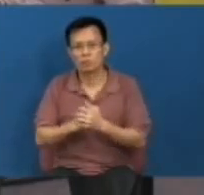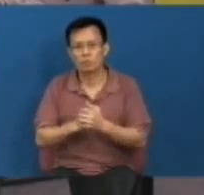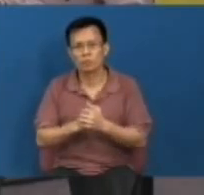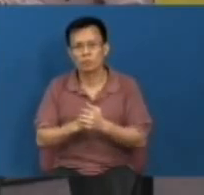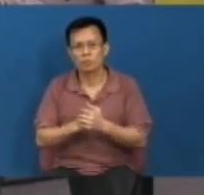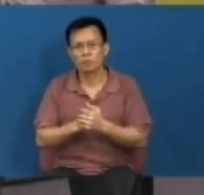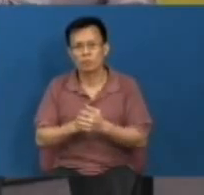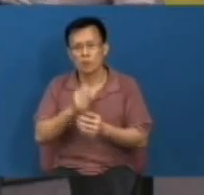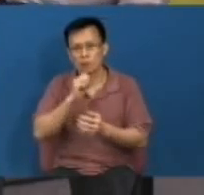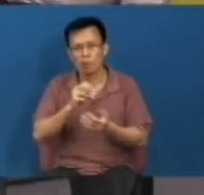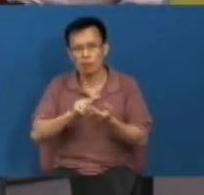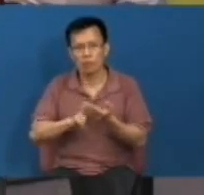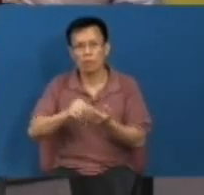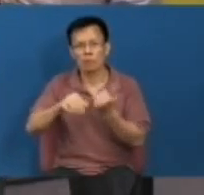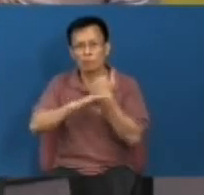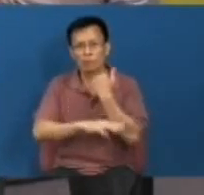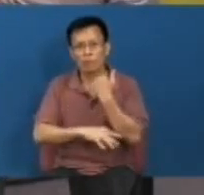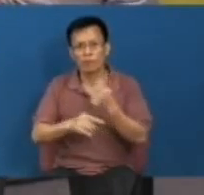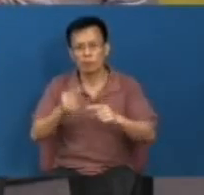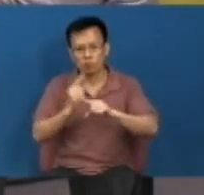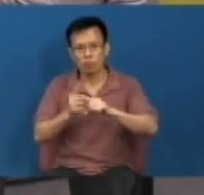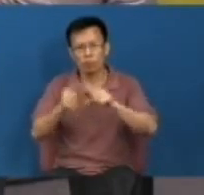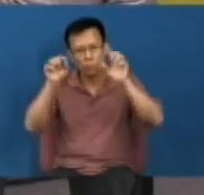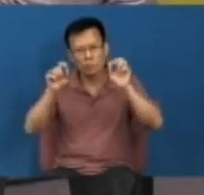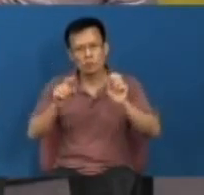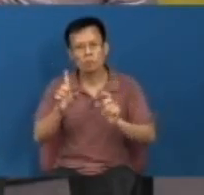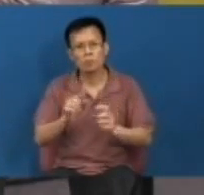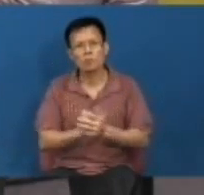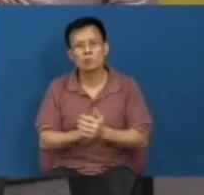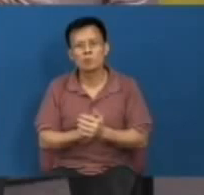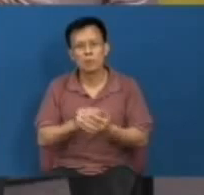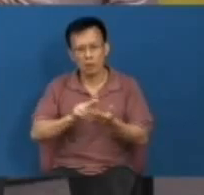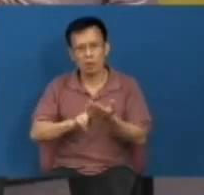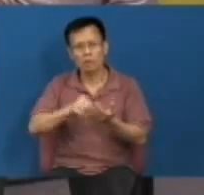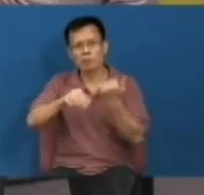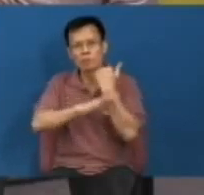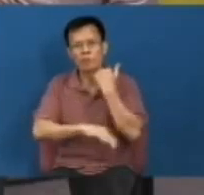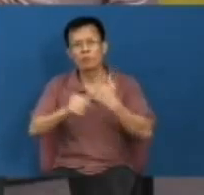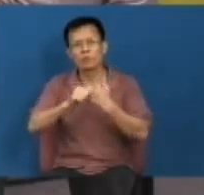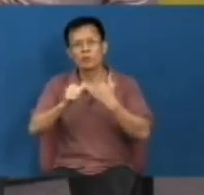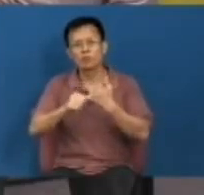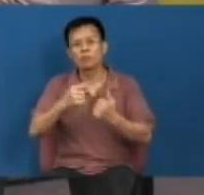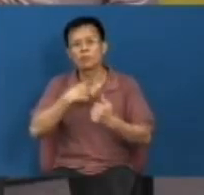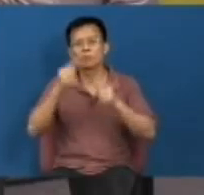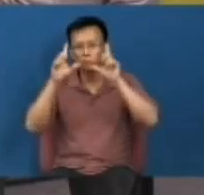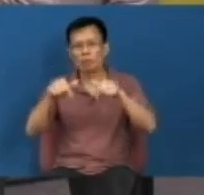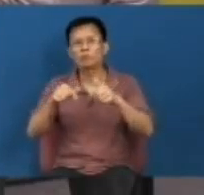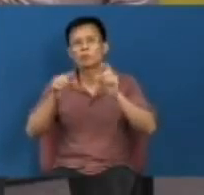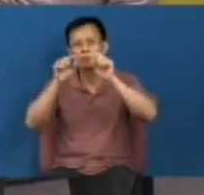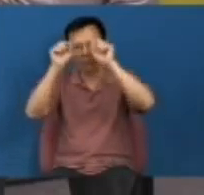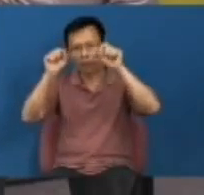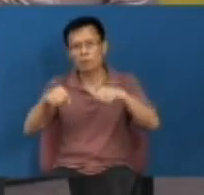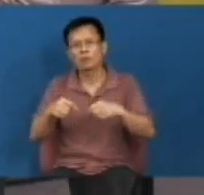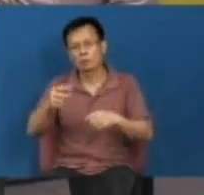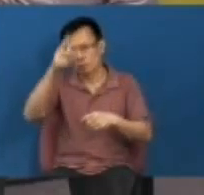個立法原意，立法原意到底係咩嘢咧？咁我諗啲立法會議員要答呢個問題，嚇除咗政府要